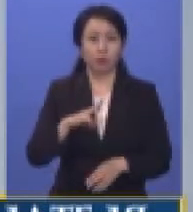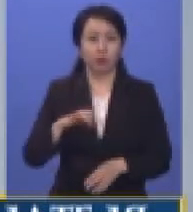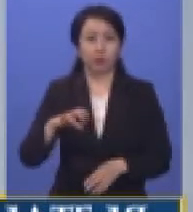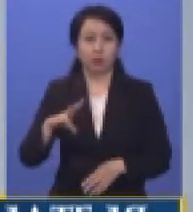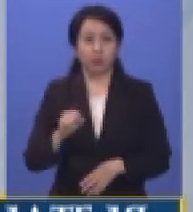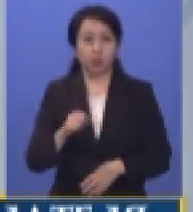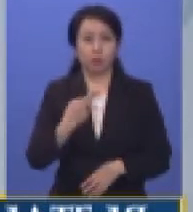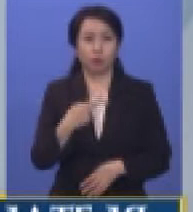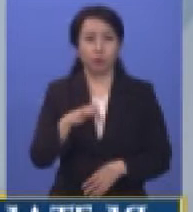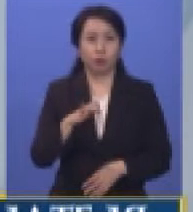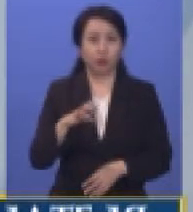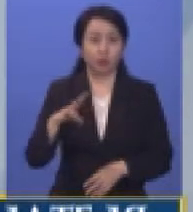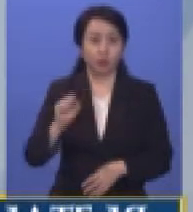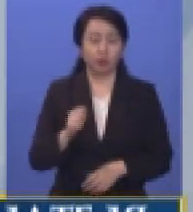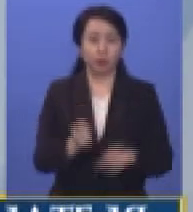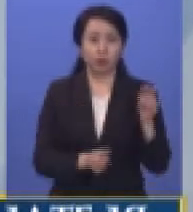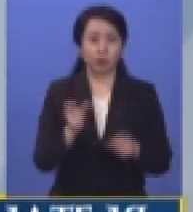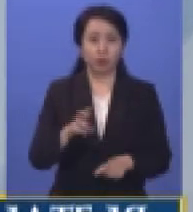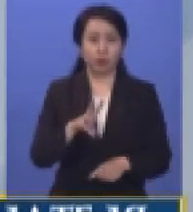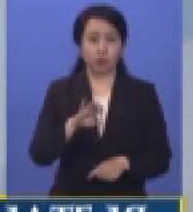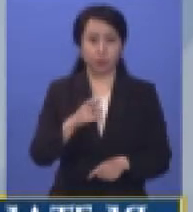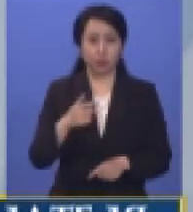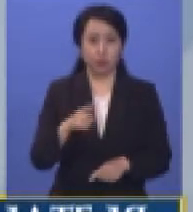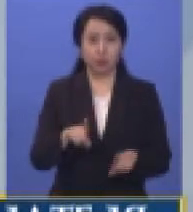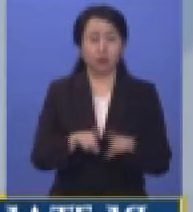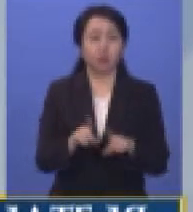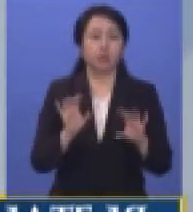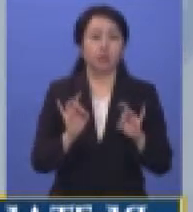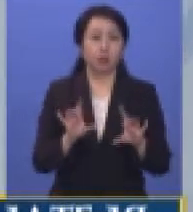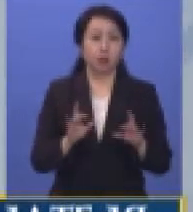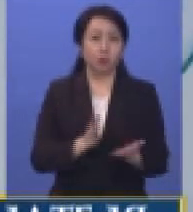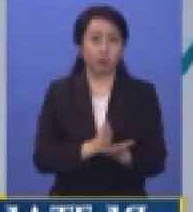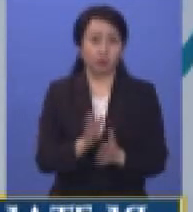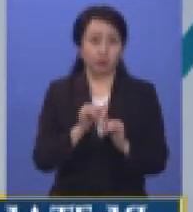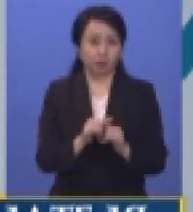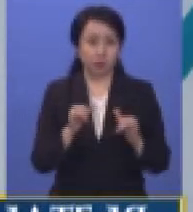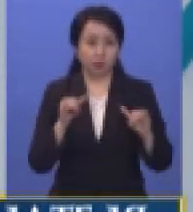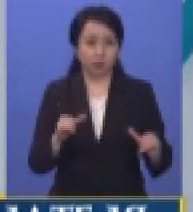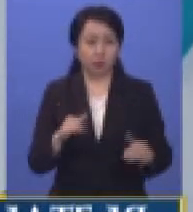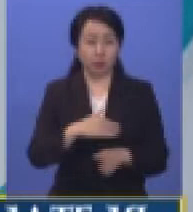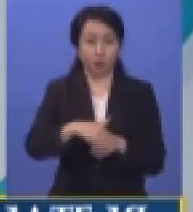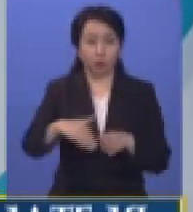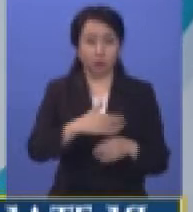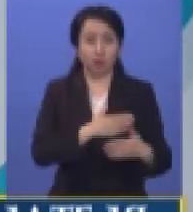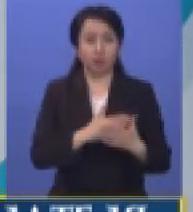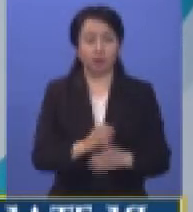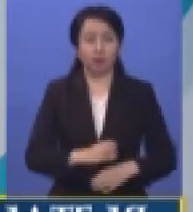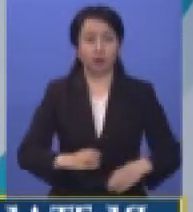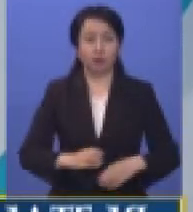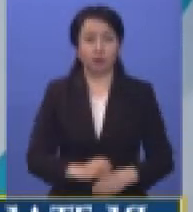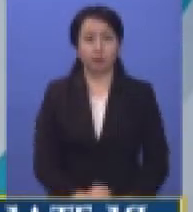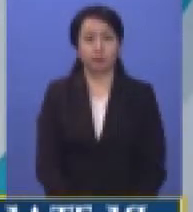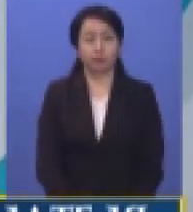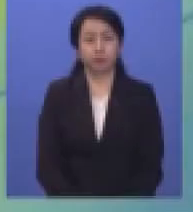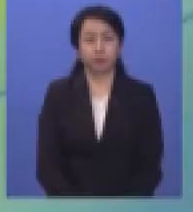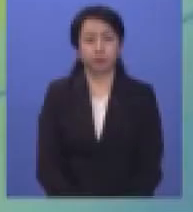производству полиэтилена и бутадиена. Руководитель «Казмунайгаз» также доложил о перспективах развития зарубежных активов